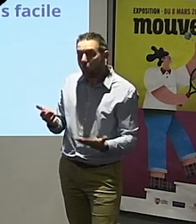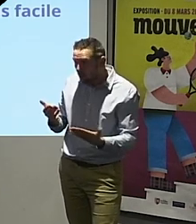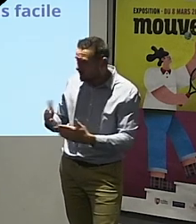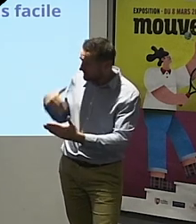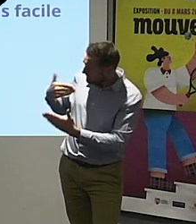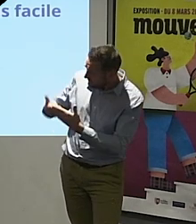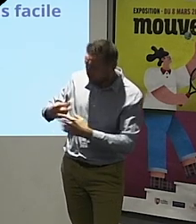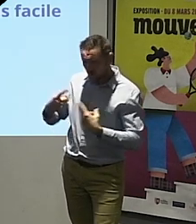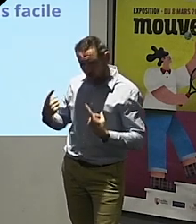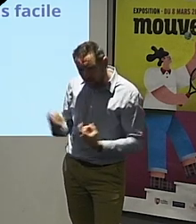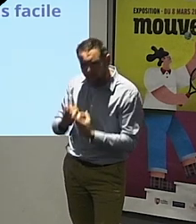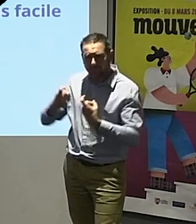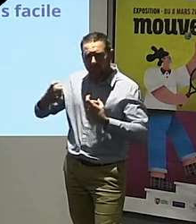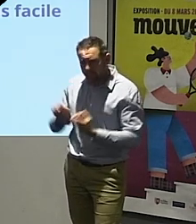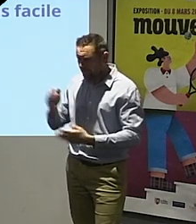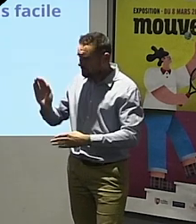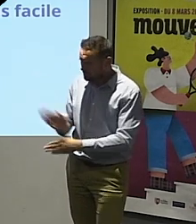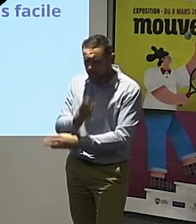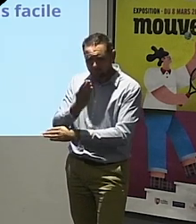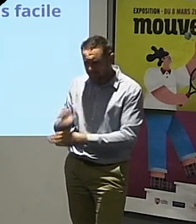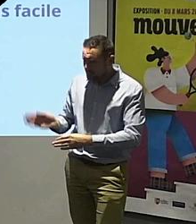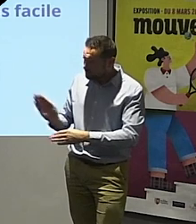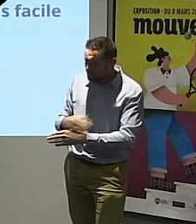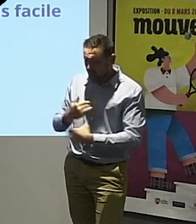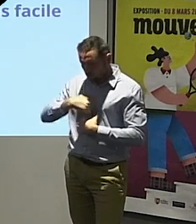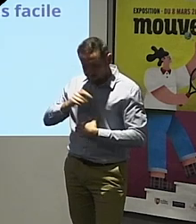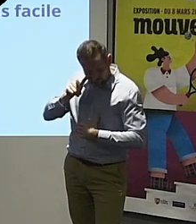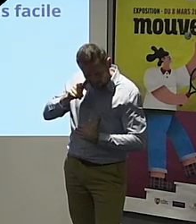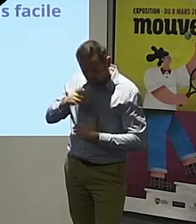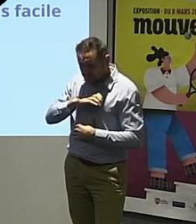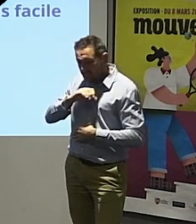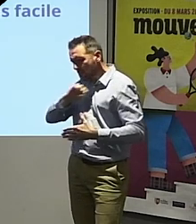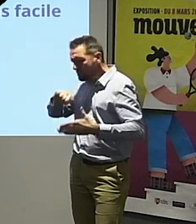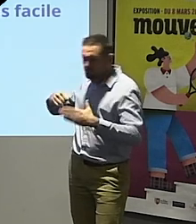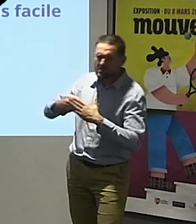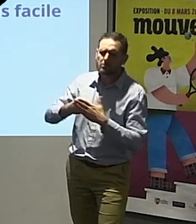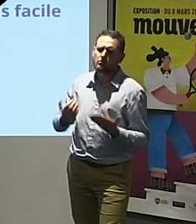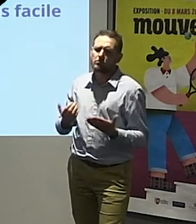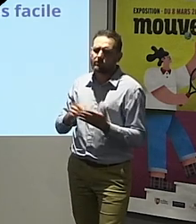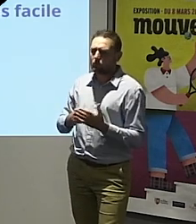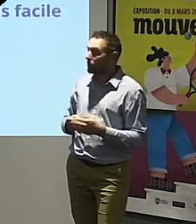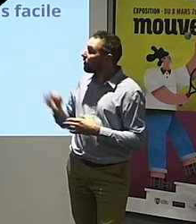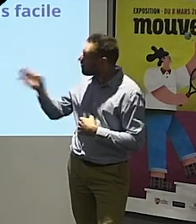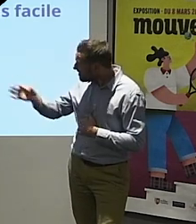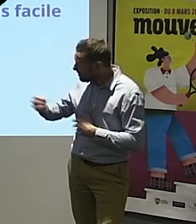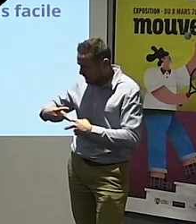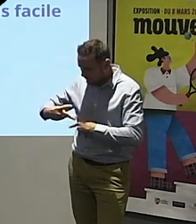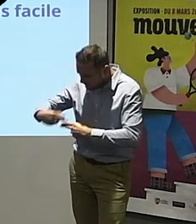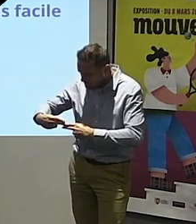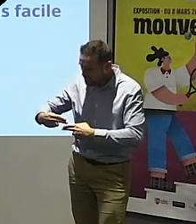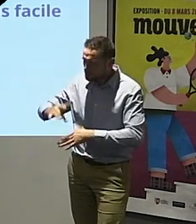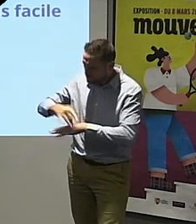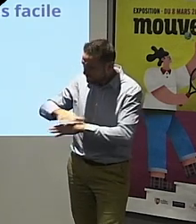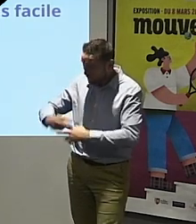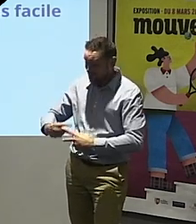fois et il faut se donner du meilleur de nous-mêmes à chaque fois. C'est ça, il y a des étapes à passer, voilà. Aussi